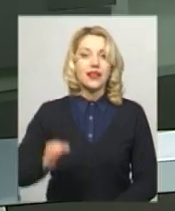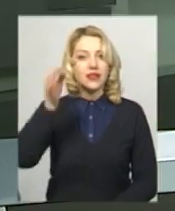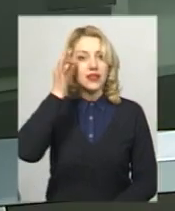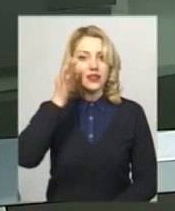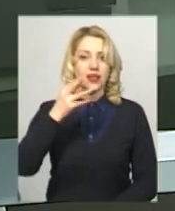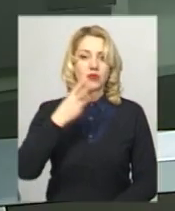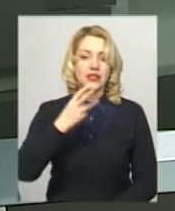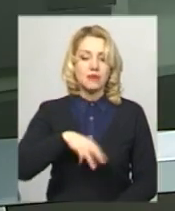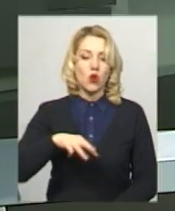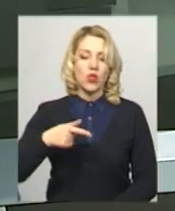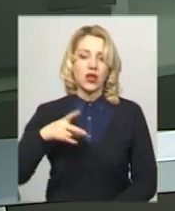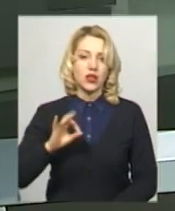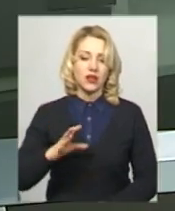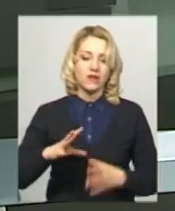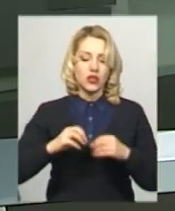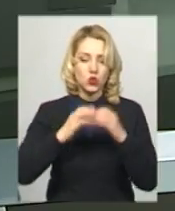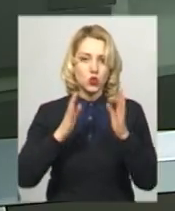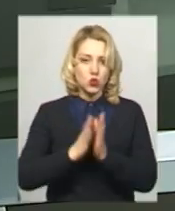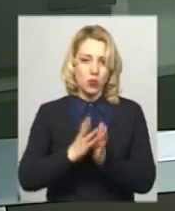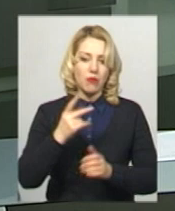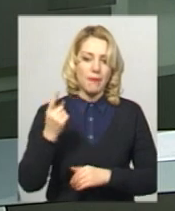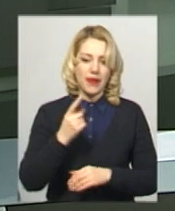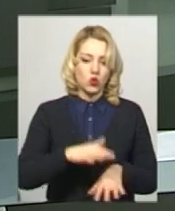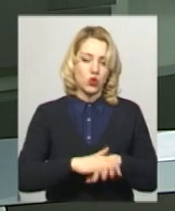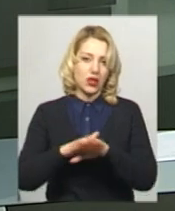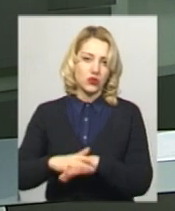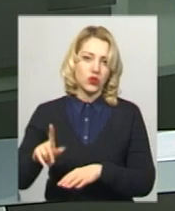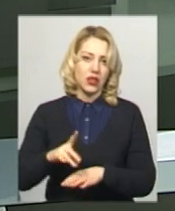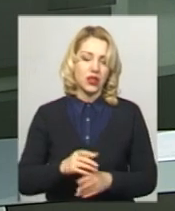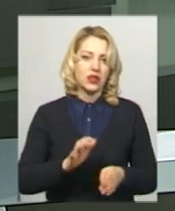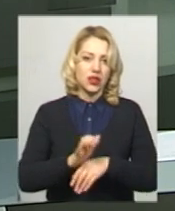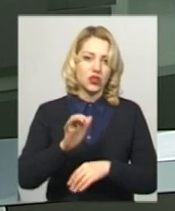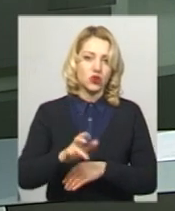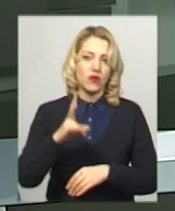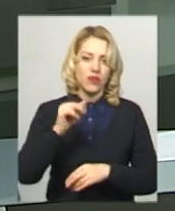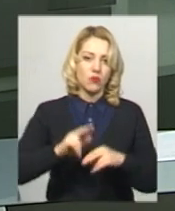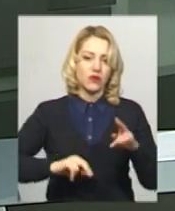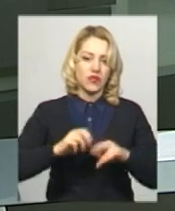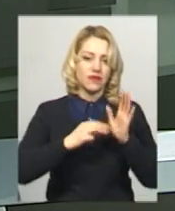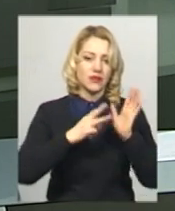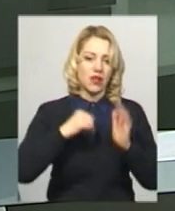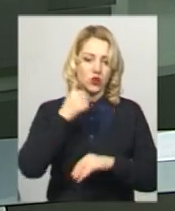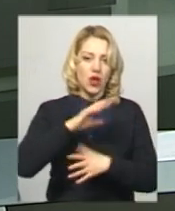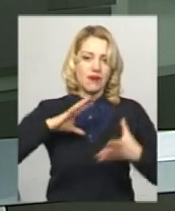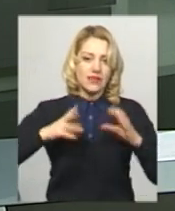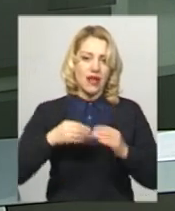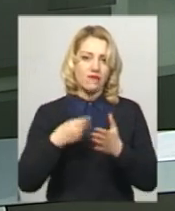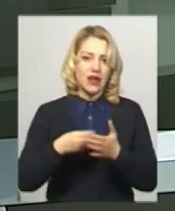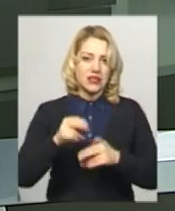Нагадаю, 30 мільйонів гривень склала сума першого траншу, який надійшов на будівництво у 2018 році. Уся вартість